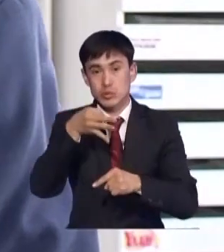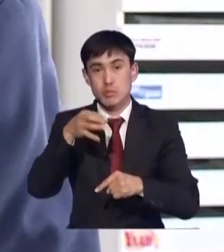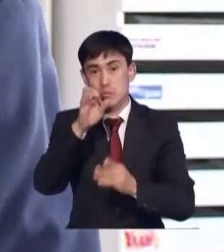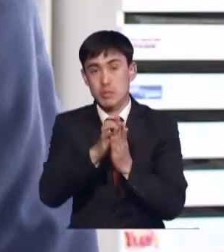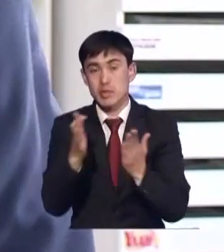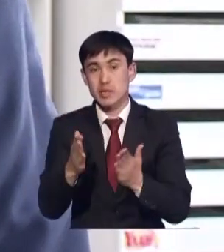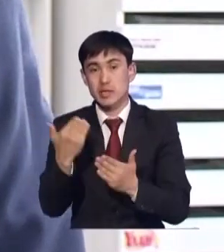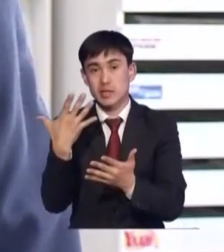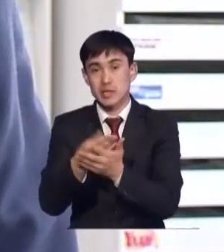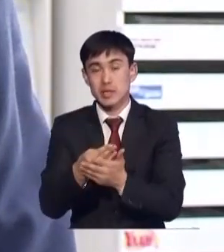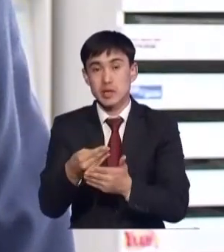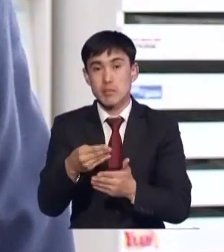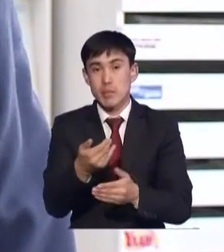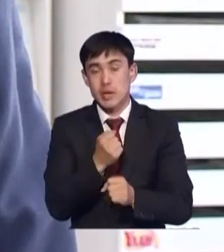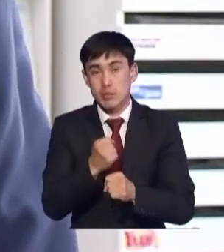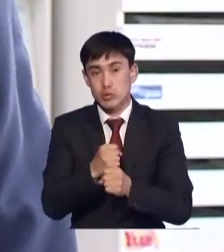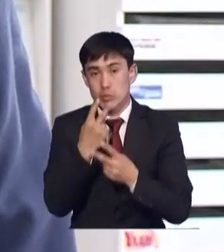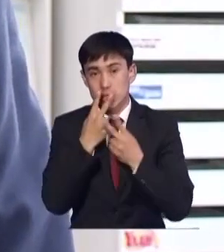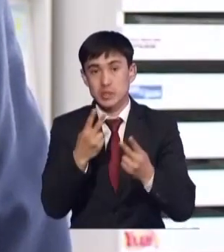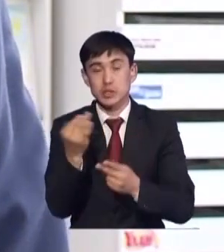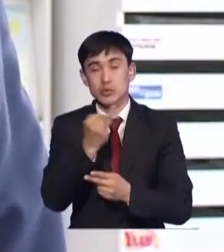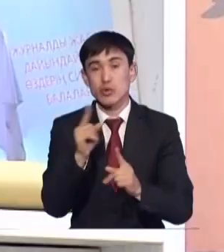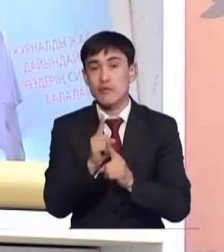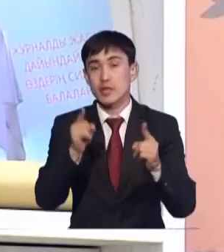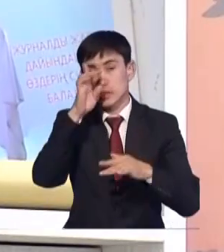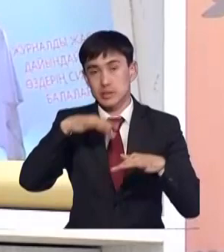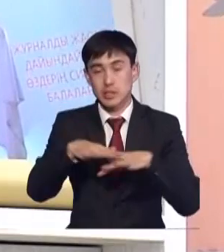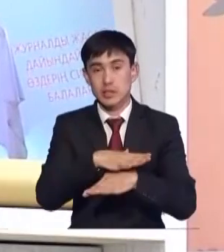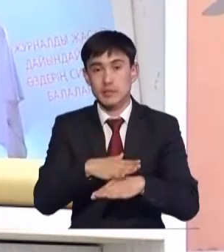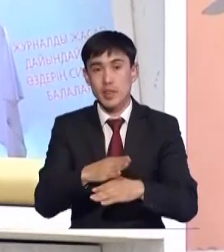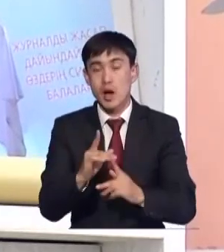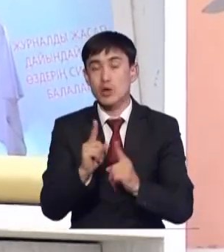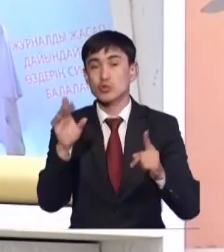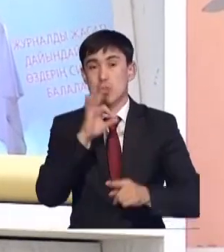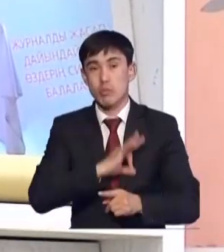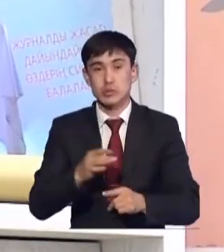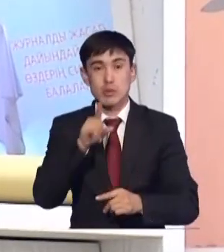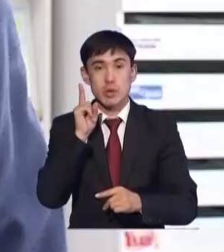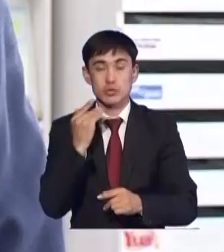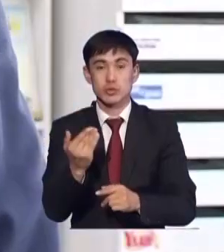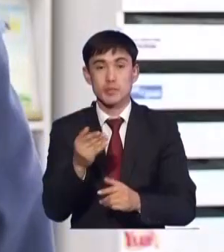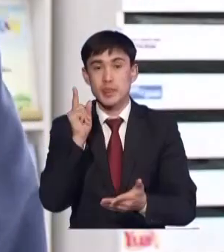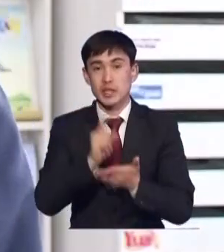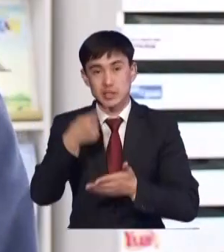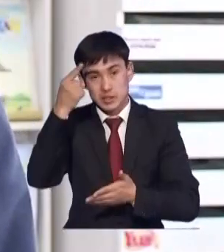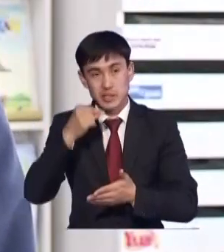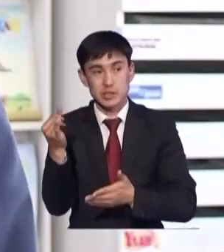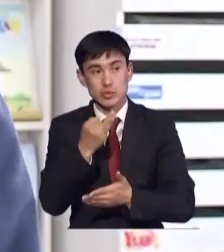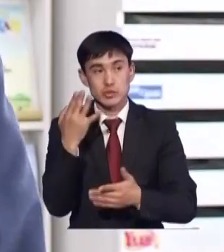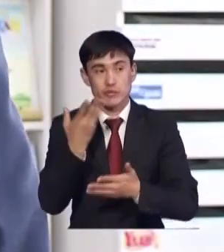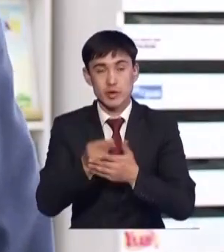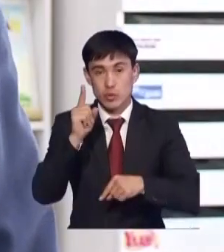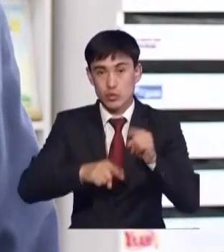именно для них мои работы отображают историю нашей Великой страны Что несёт особую пользу для молодёжи они должны знать историю своей